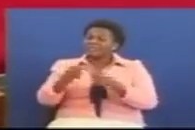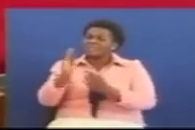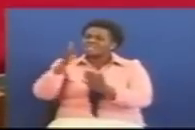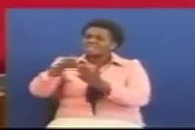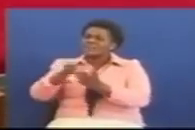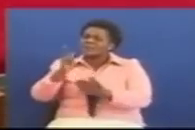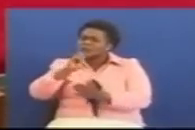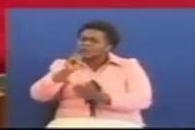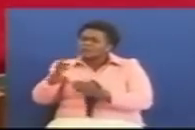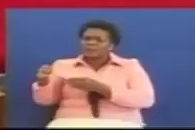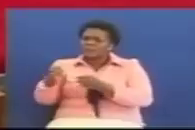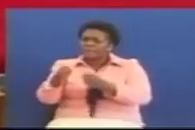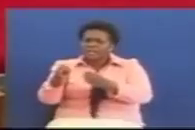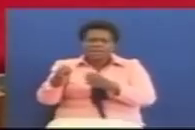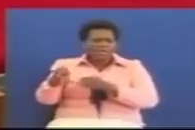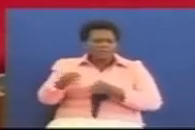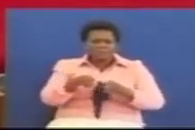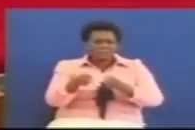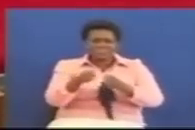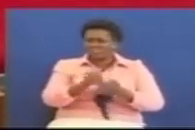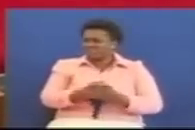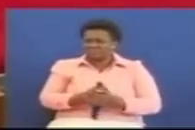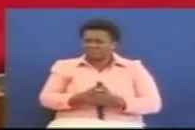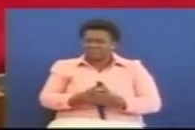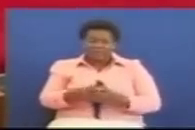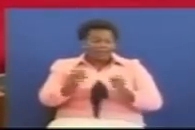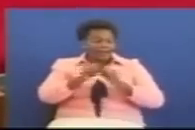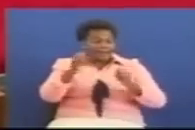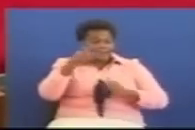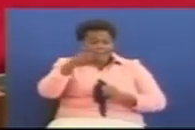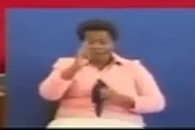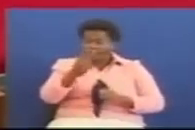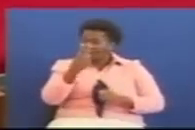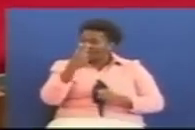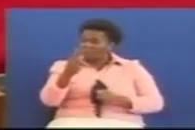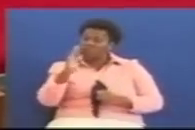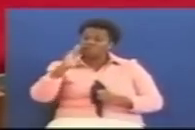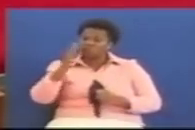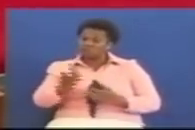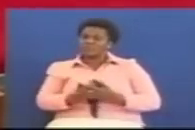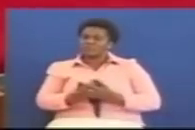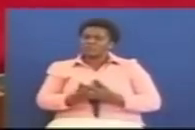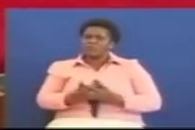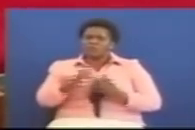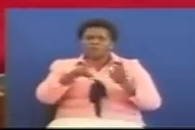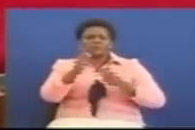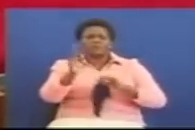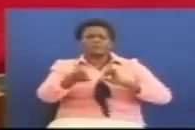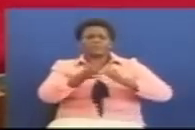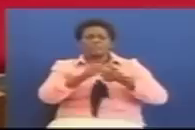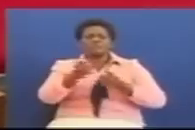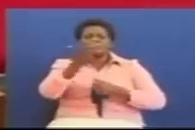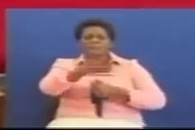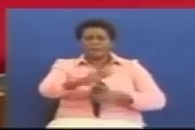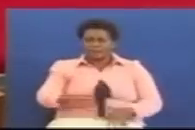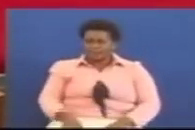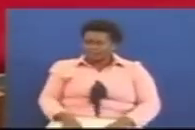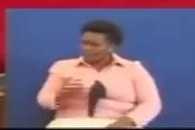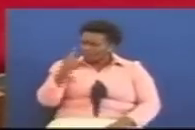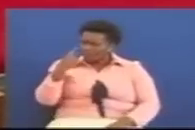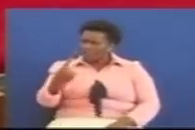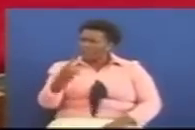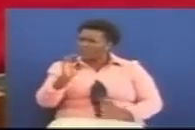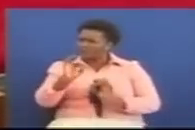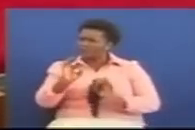Mheshimiwa Mwenyekiti, kwa kuona umuhimu wa kutatua tatizo la uhaba wa maji katika maeneo mengi ya kijiji hicho, serikali iliweka kijiji hicho kuwa miongoni